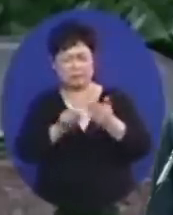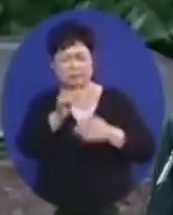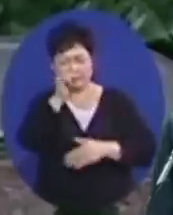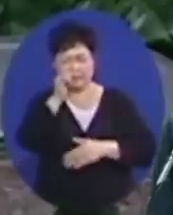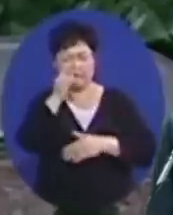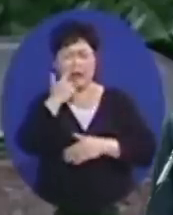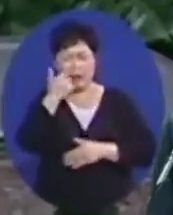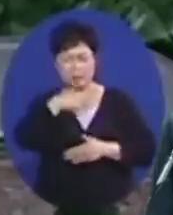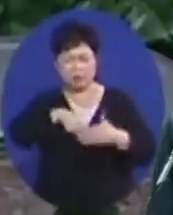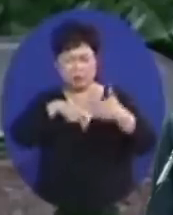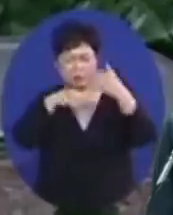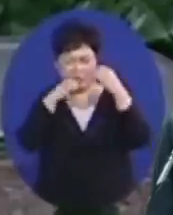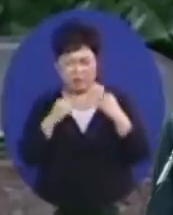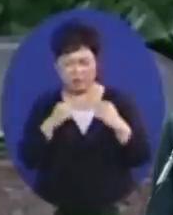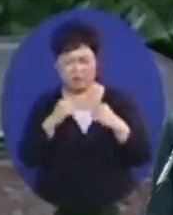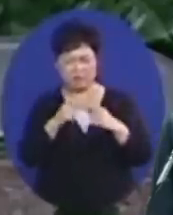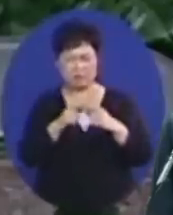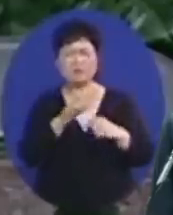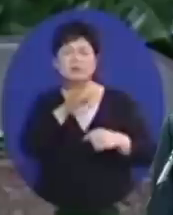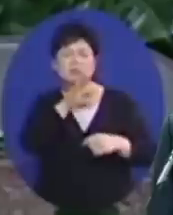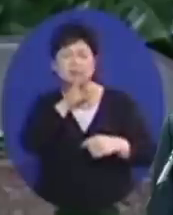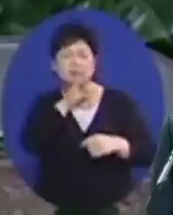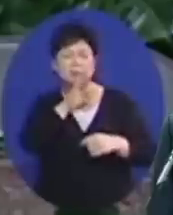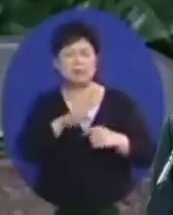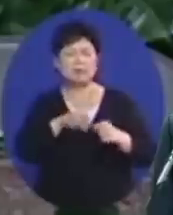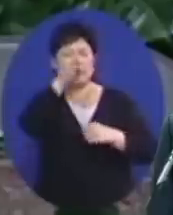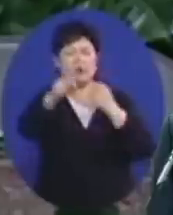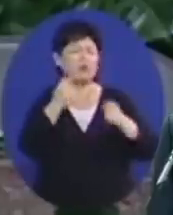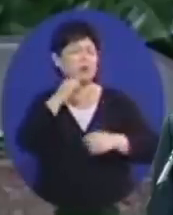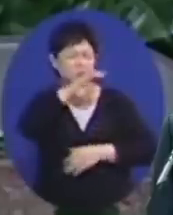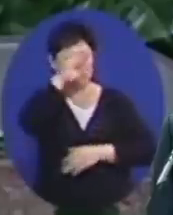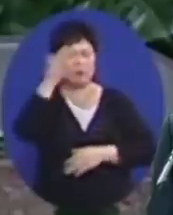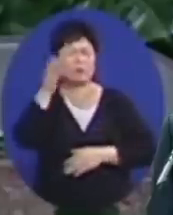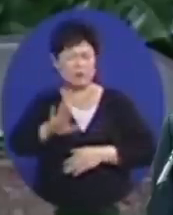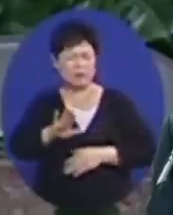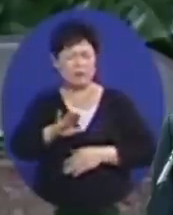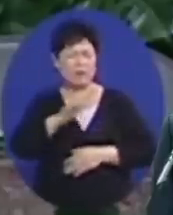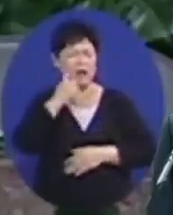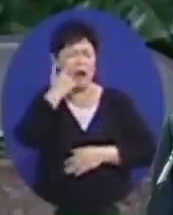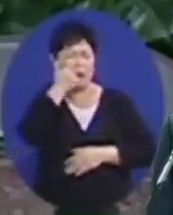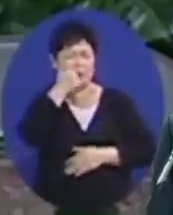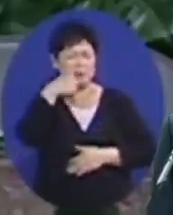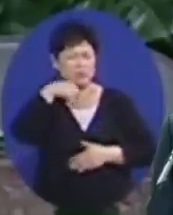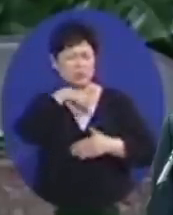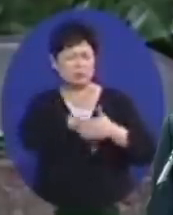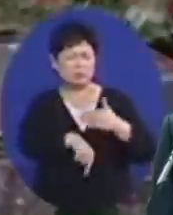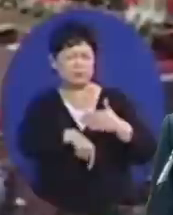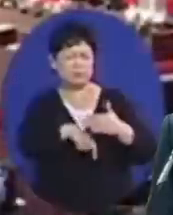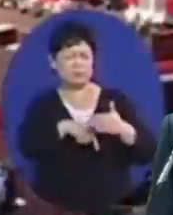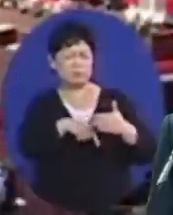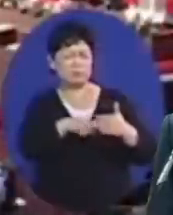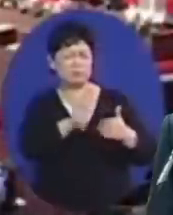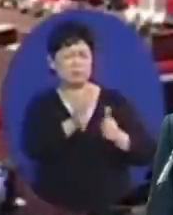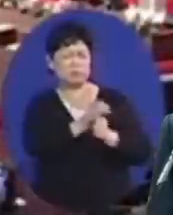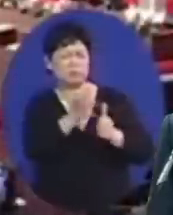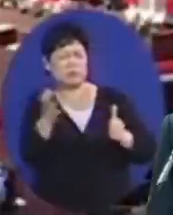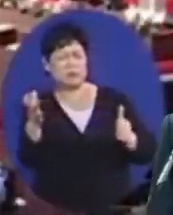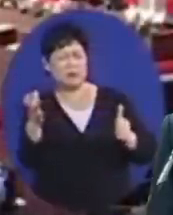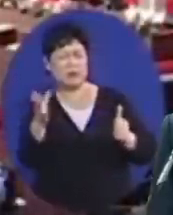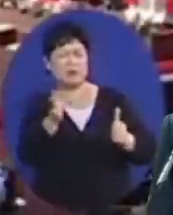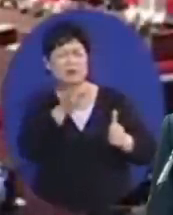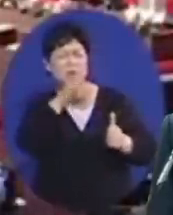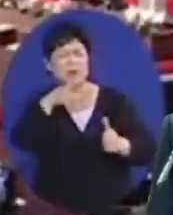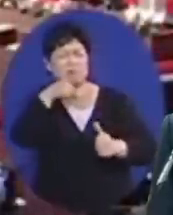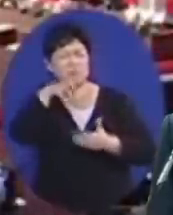아버지 품에 있을 것을 영웅하고 아름다운 것인데 그것을 놓아버리고 물거품을 따라갔다가 그는 좌절과